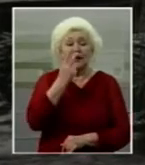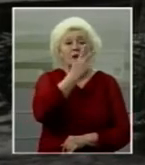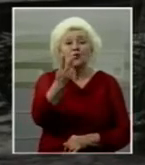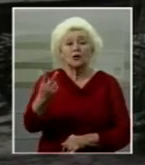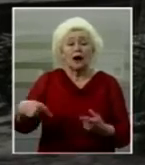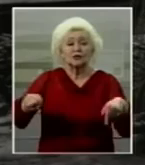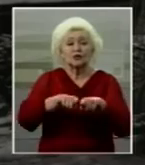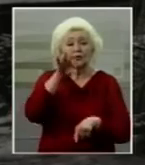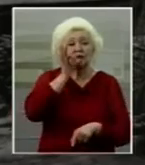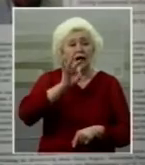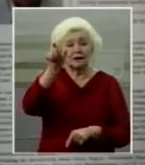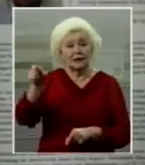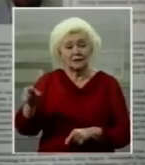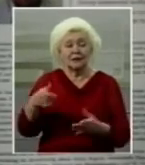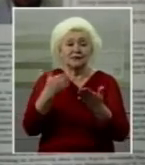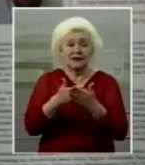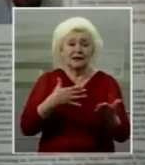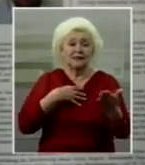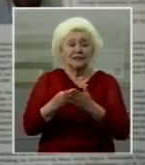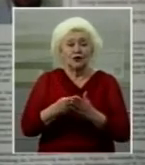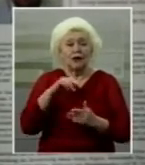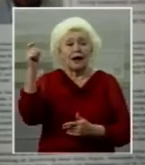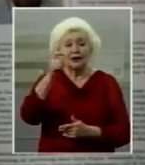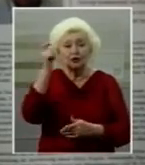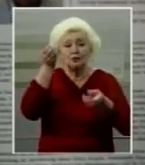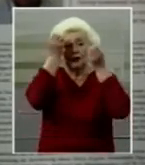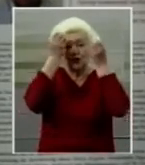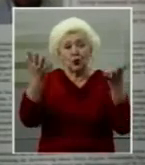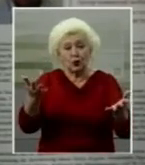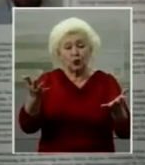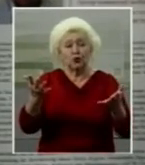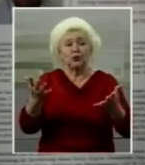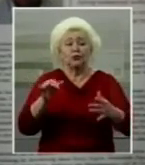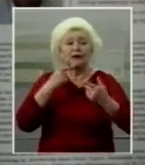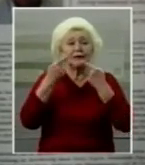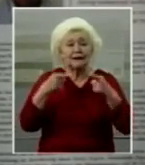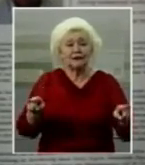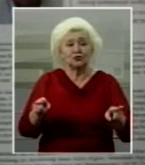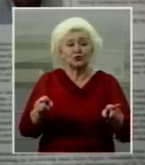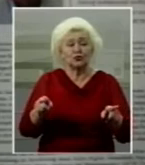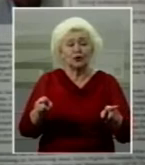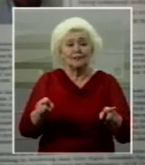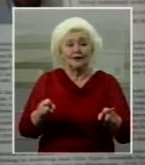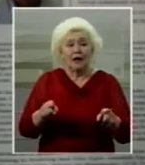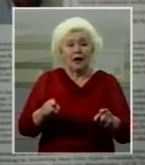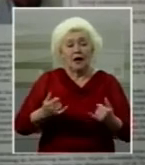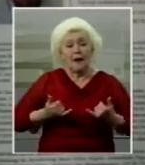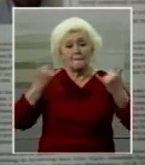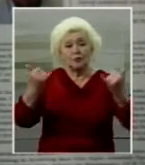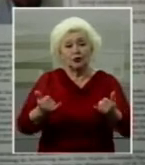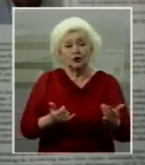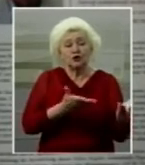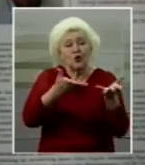як німці, скажімо, своєю економічною, культурною та іншою участю вплинули